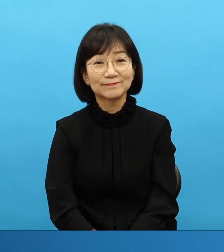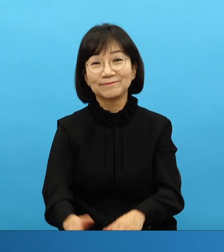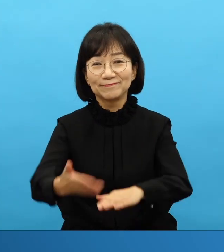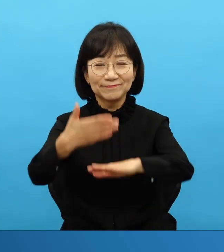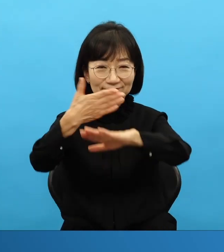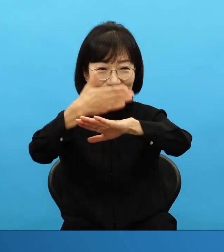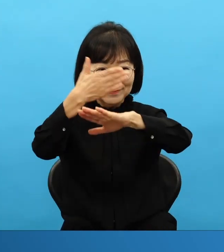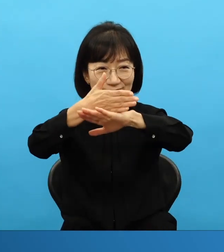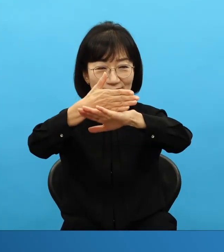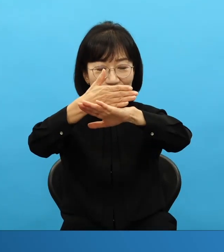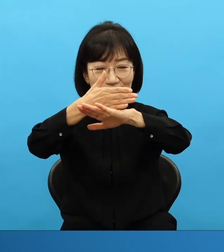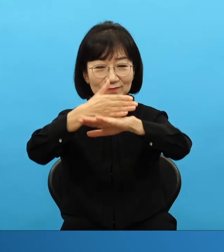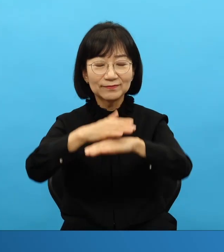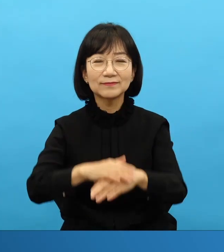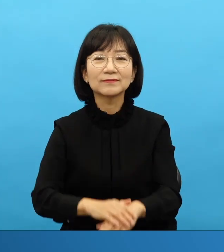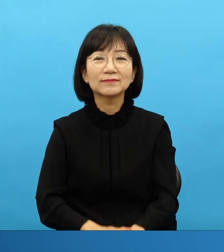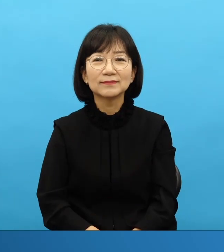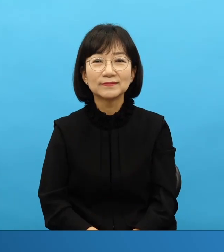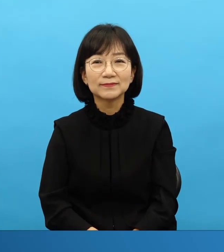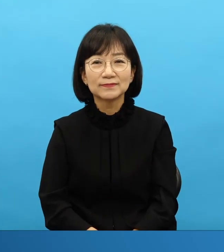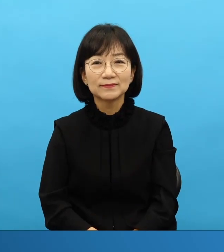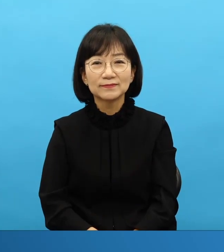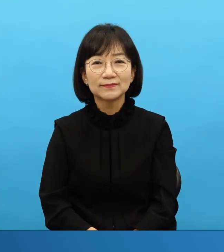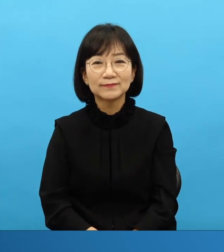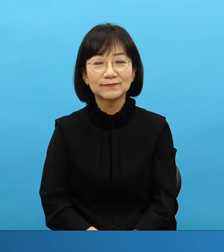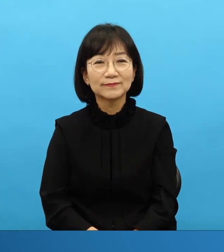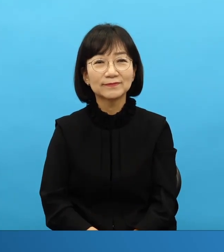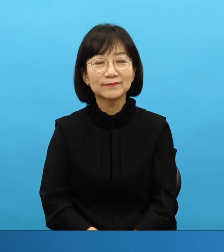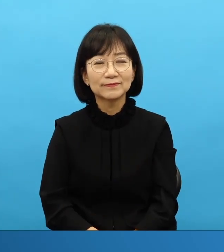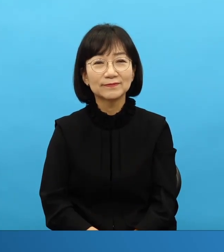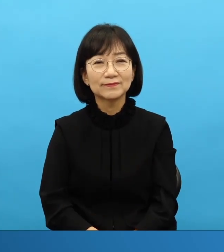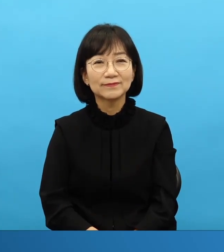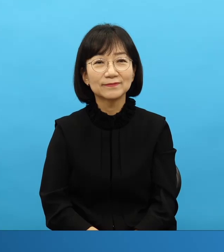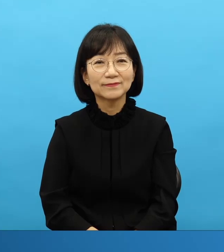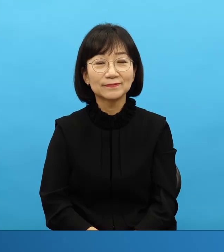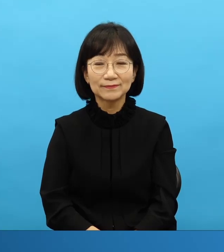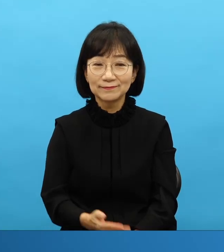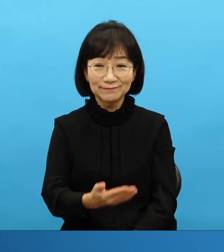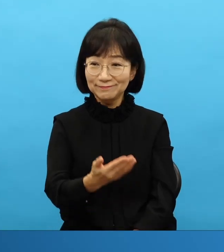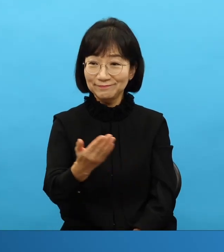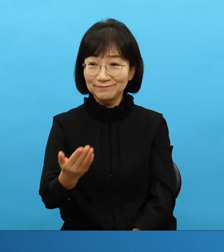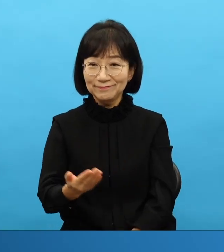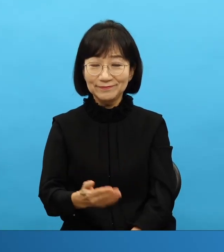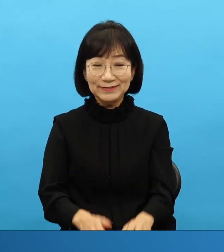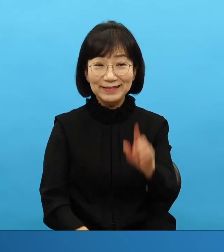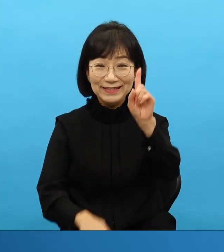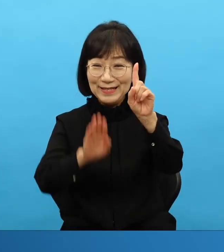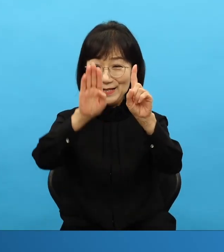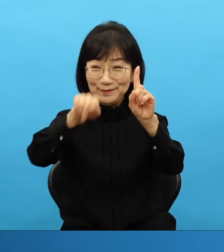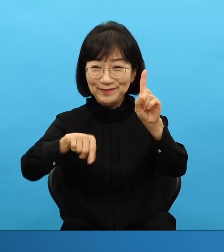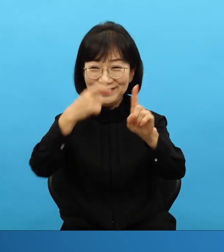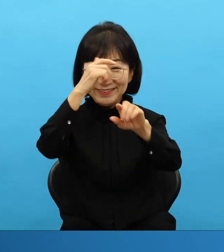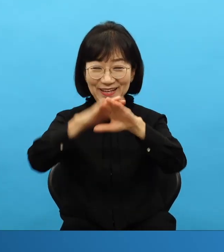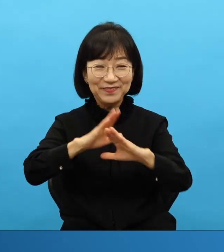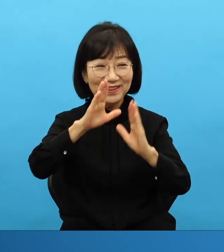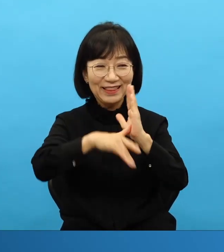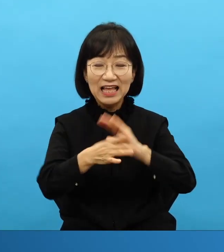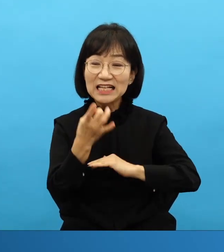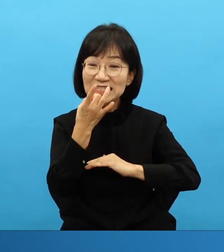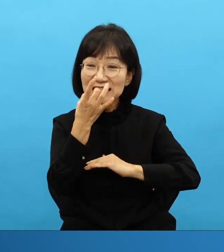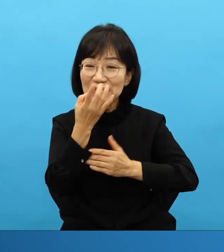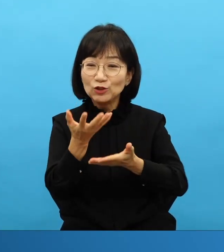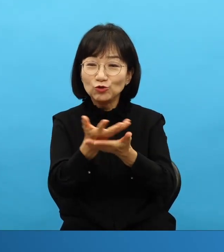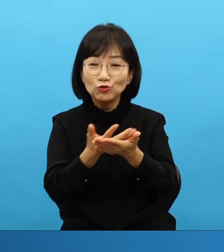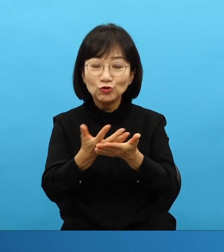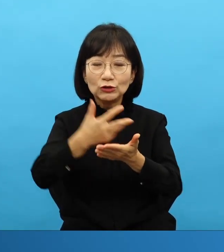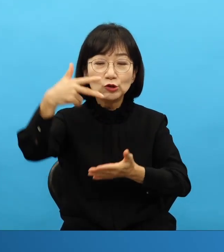감사합니다. 非常感谢。 여러분 일부 예배 때는 죽을 드셨습니다. 各位一部的时候，大家都